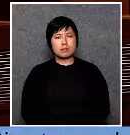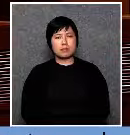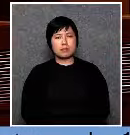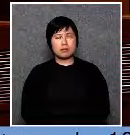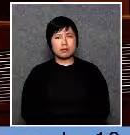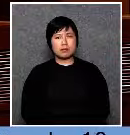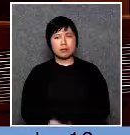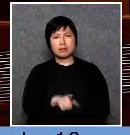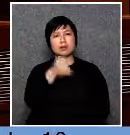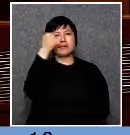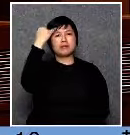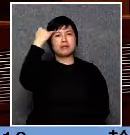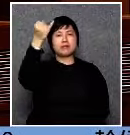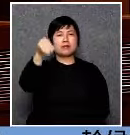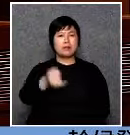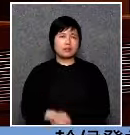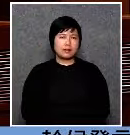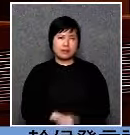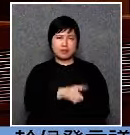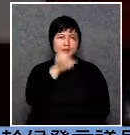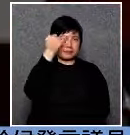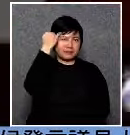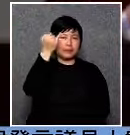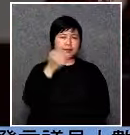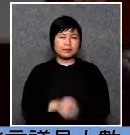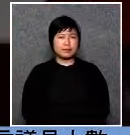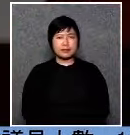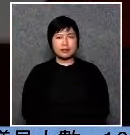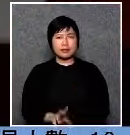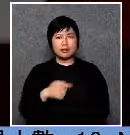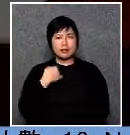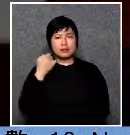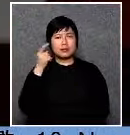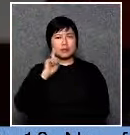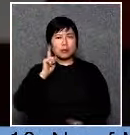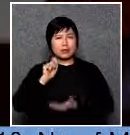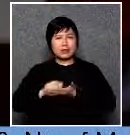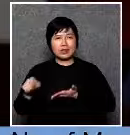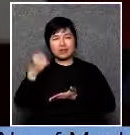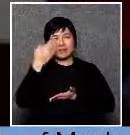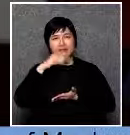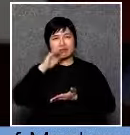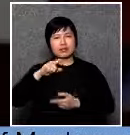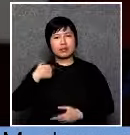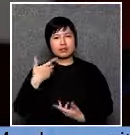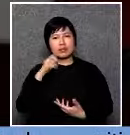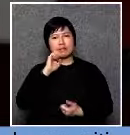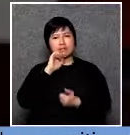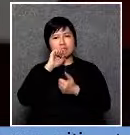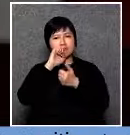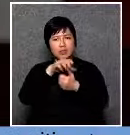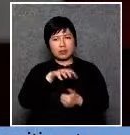梗係唔知啦，梗係唔知啦。佢都唔識個醜字點寫。 黃毓民議員， 我而家嘅問題